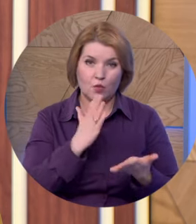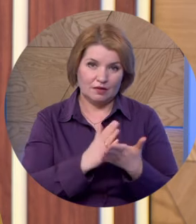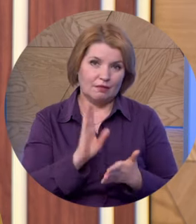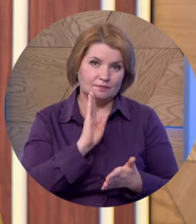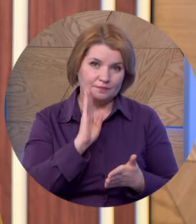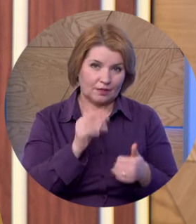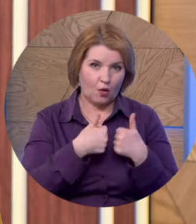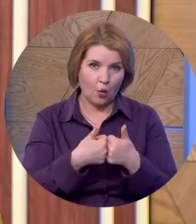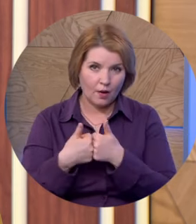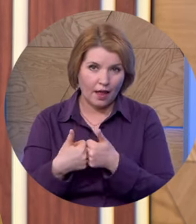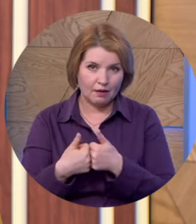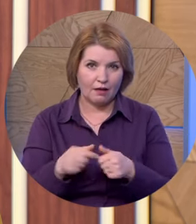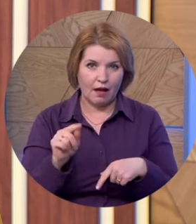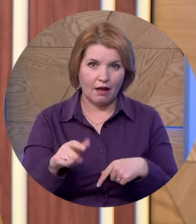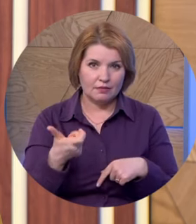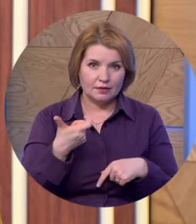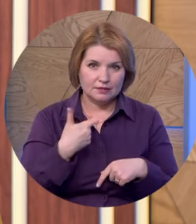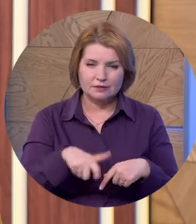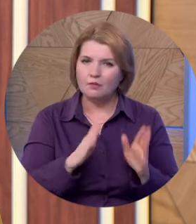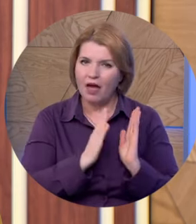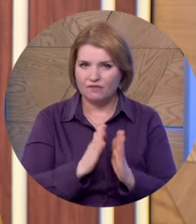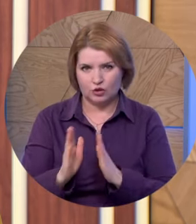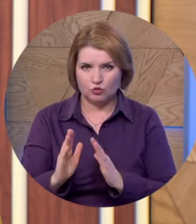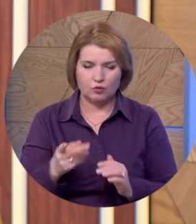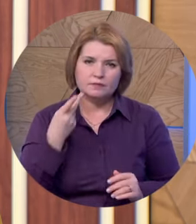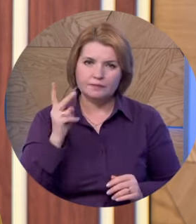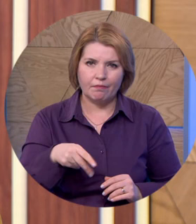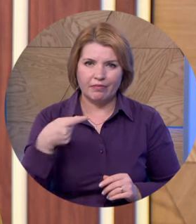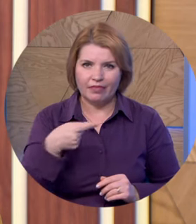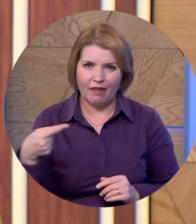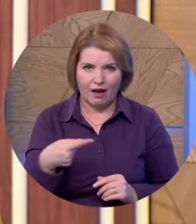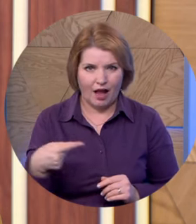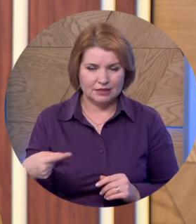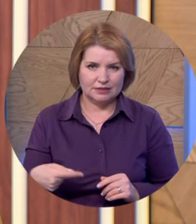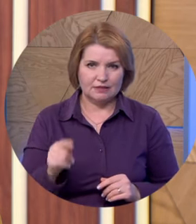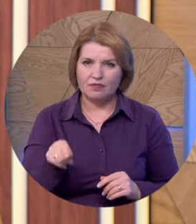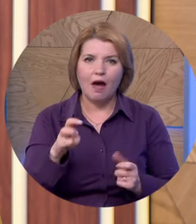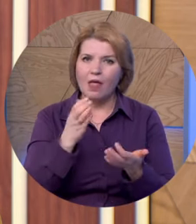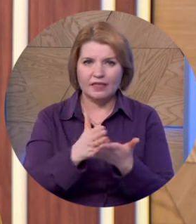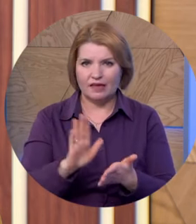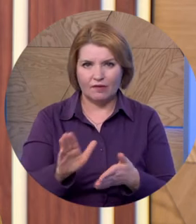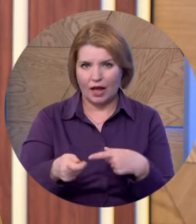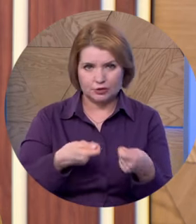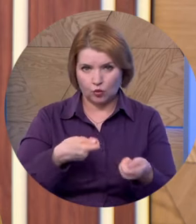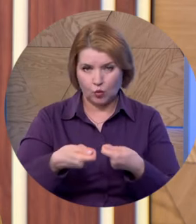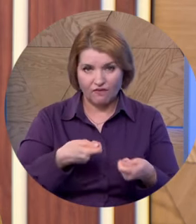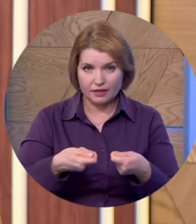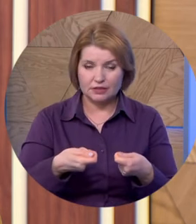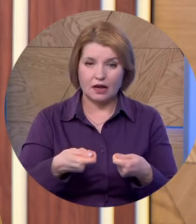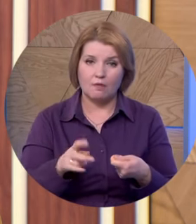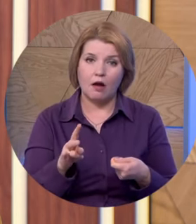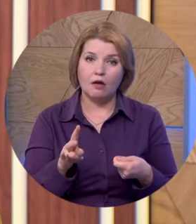которая, ну, она ведет себя достаточно негативно постоянно. Она не является руководителем, сразу скажу.